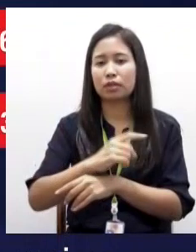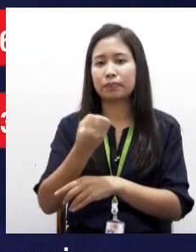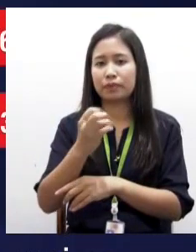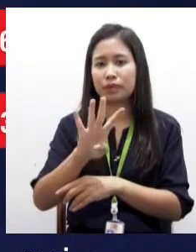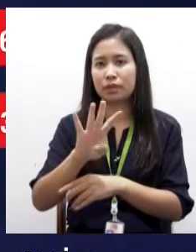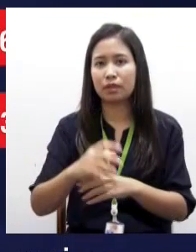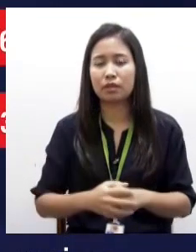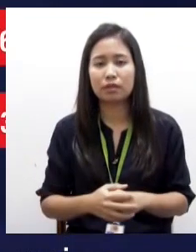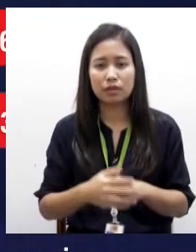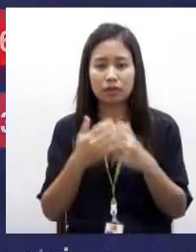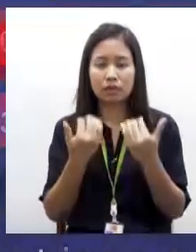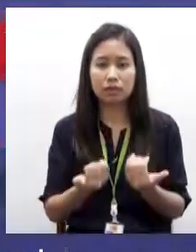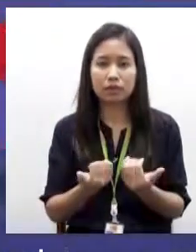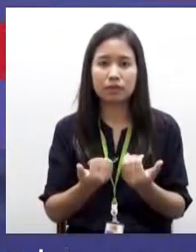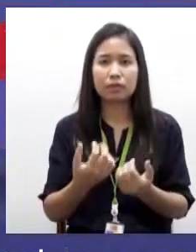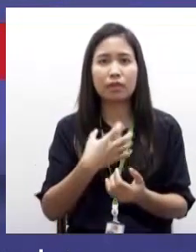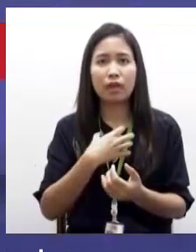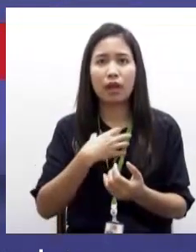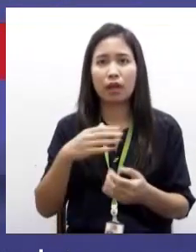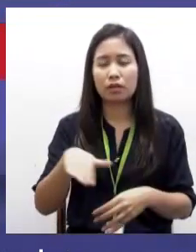ในส่วนภาพที่ 2ครับที่อยากจะให้พวกเราได้เห็นนะครับก็คือแถบอาเซียนประเทศเพื่อนบ้านใกล้เคียงกับประเทศไทยเพื่อได้เห็นข้อมูลซึ่งมีผลกระทบแน่นอนครับกับการเดินทางไปมา